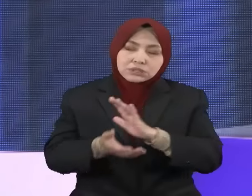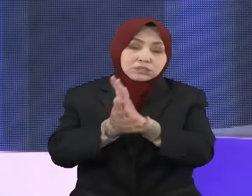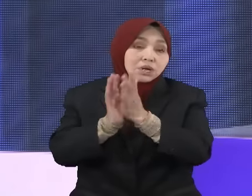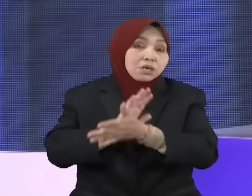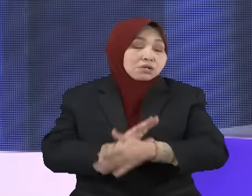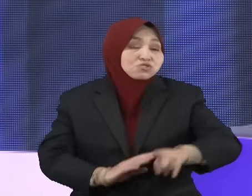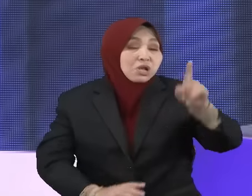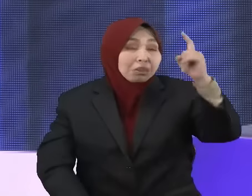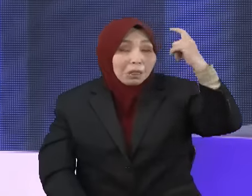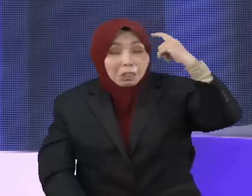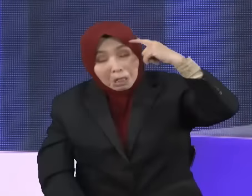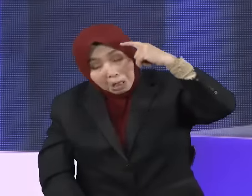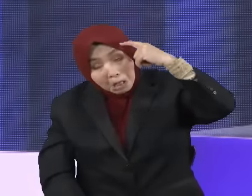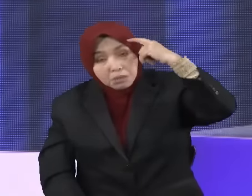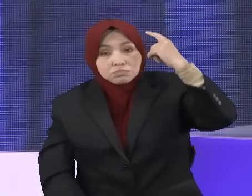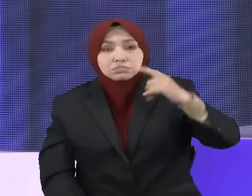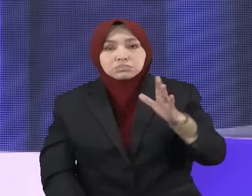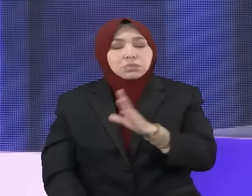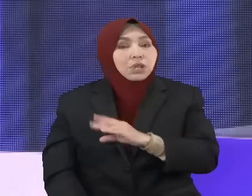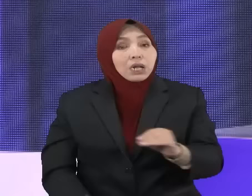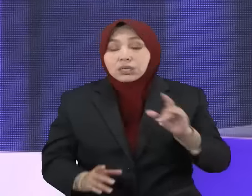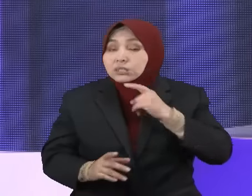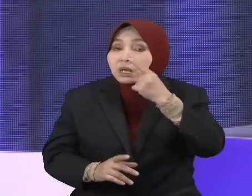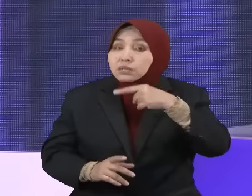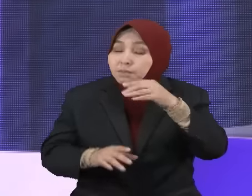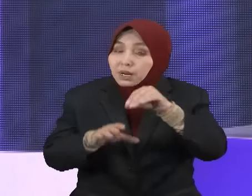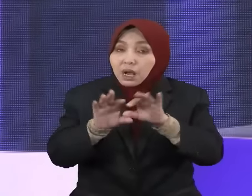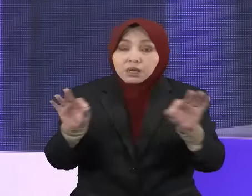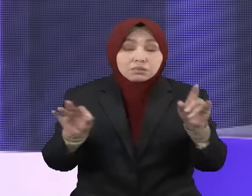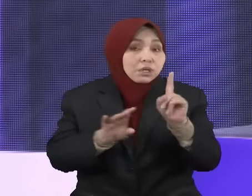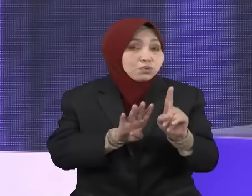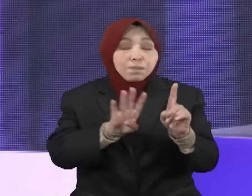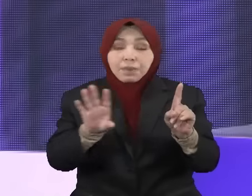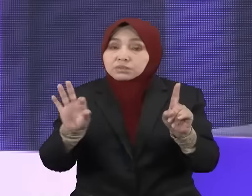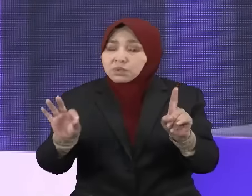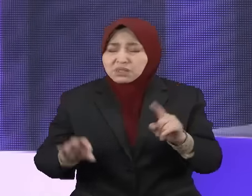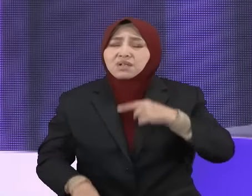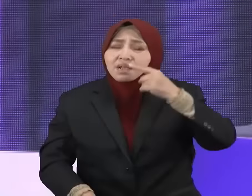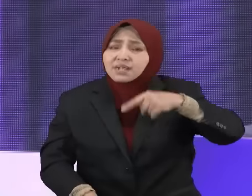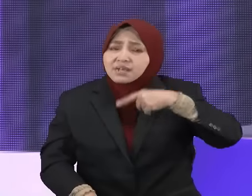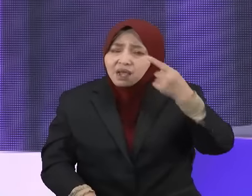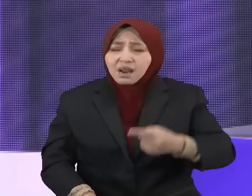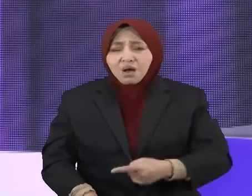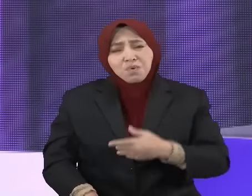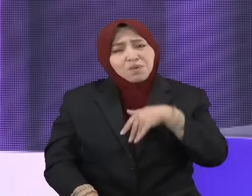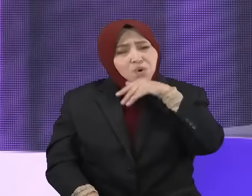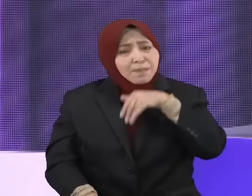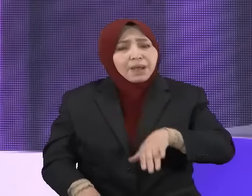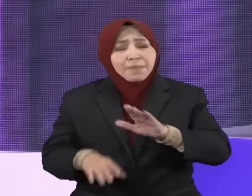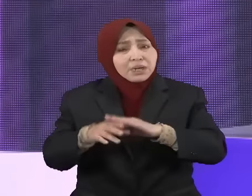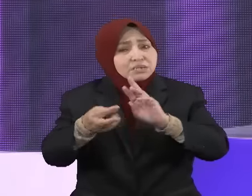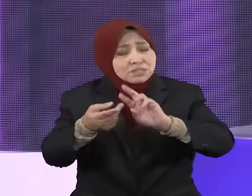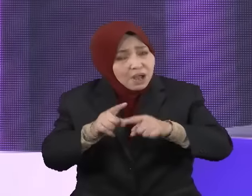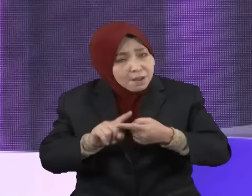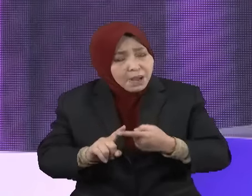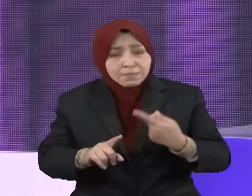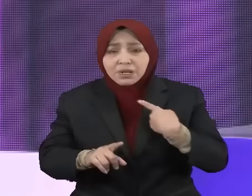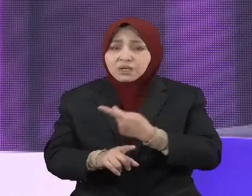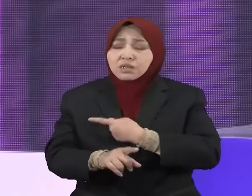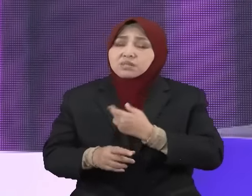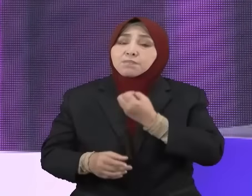satu sangkaan, dan dinyatakan pada ayat 149, katakanlah wahai Muhammad kepada para sahabat, kepada kita